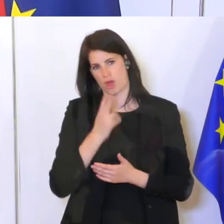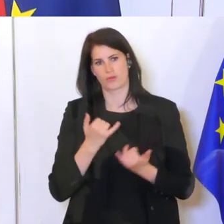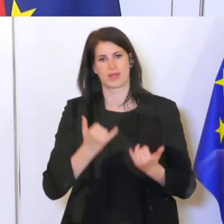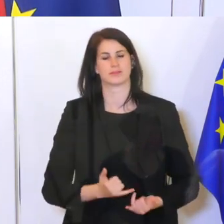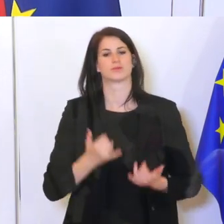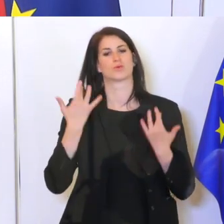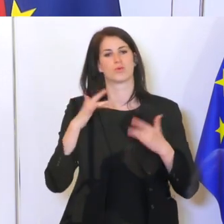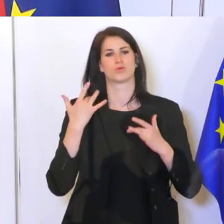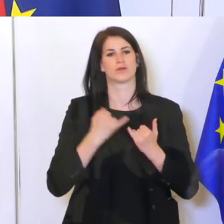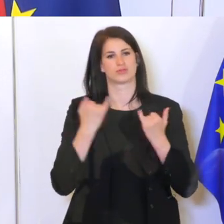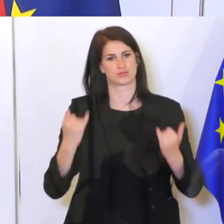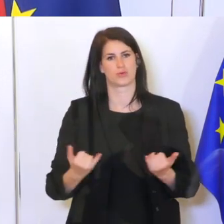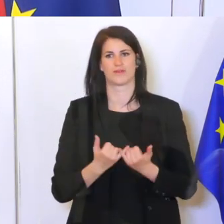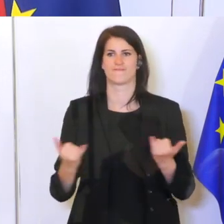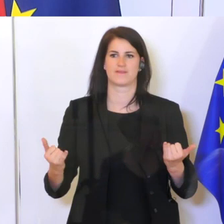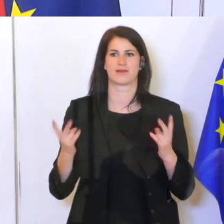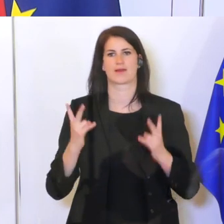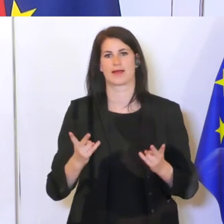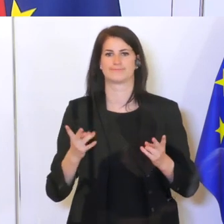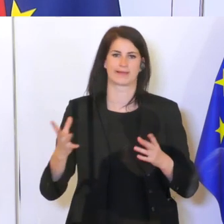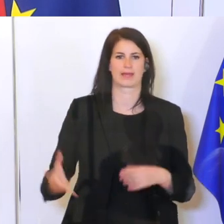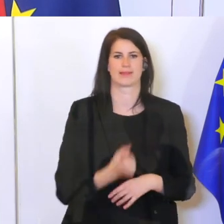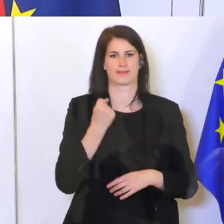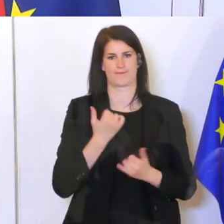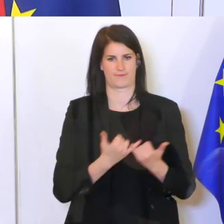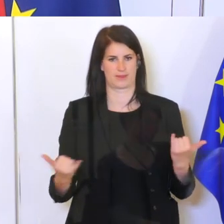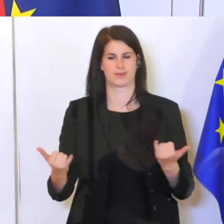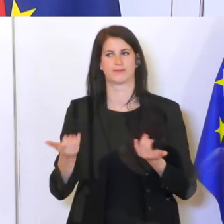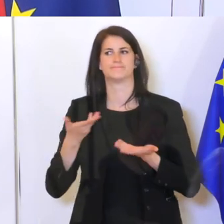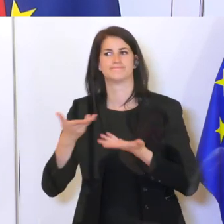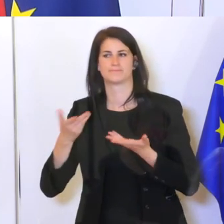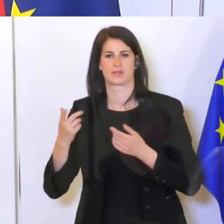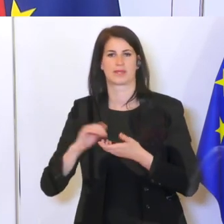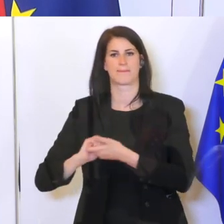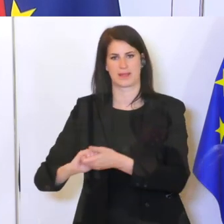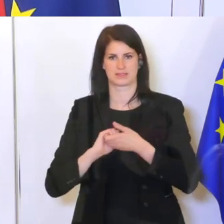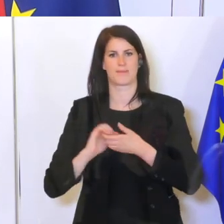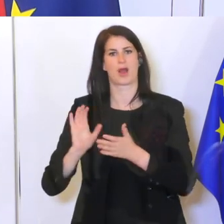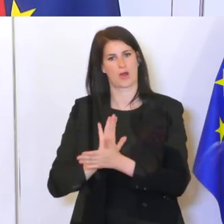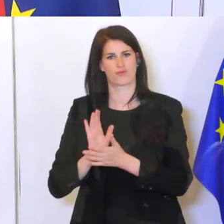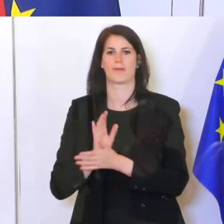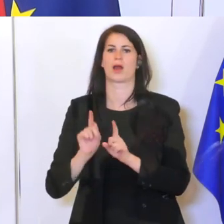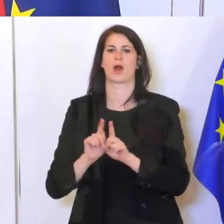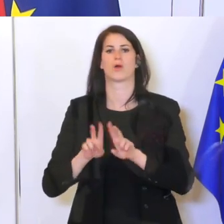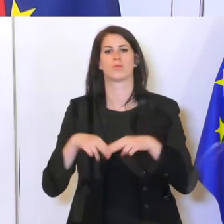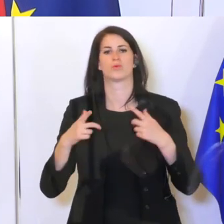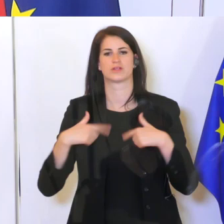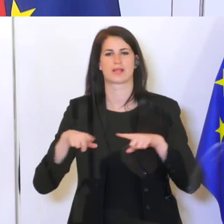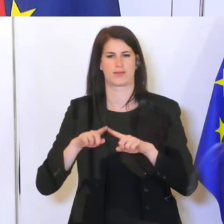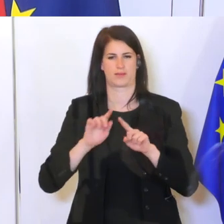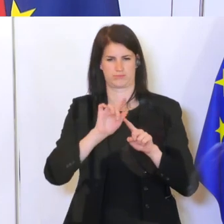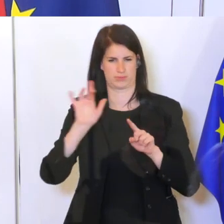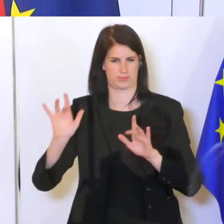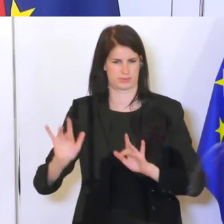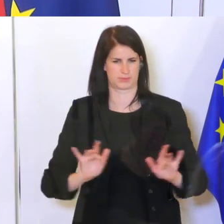Kulturinstitutionen gut durch die Krise bekommen. Das ist eine gemeinsame Aufgabe, auch mit den Bundesländern. Da werden wir auch